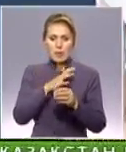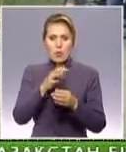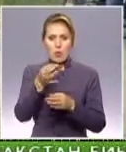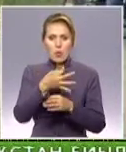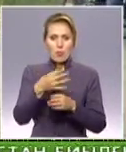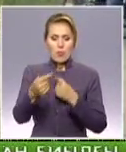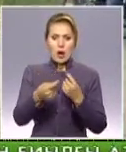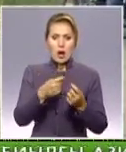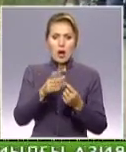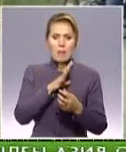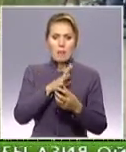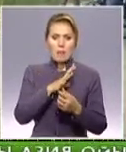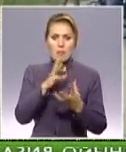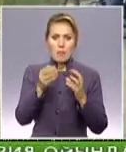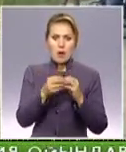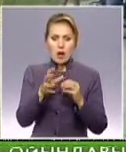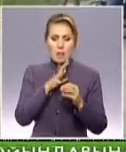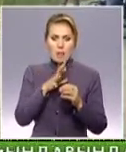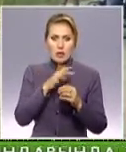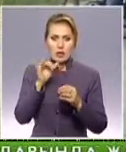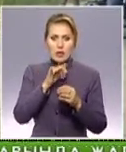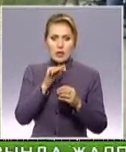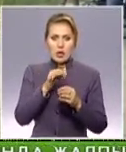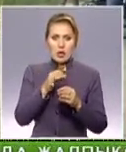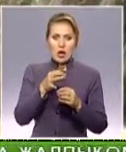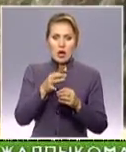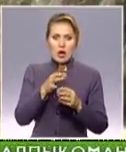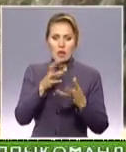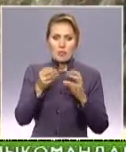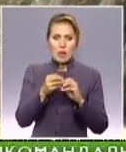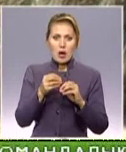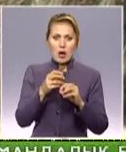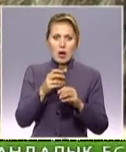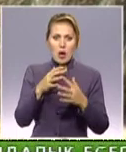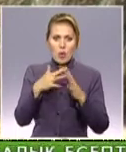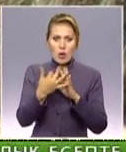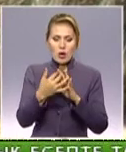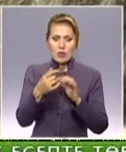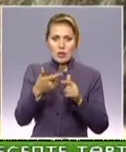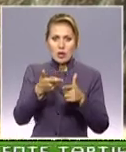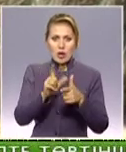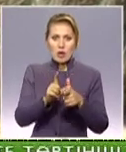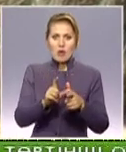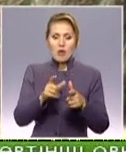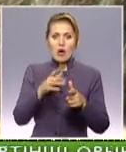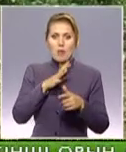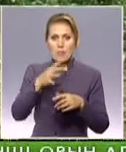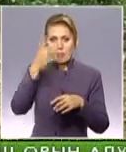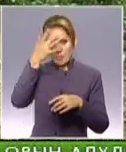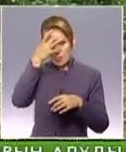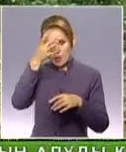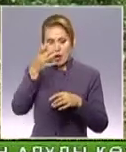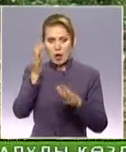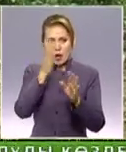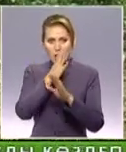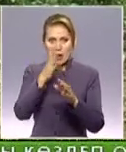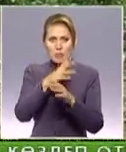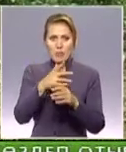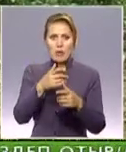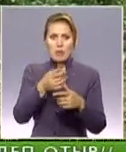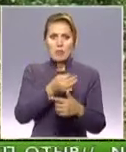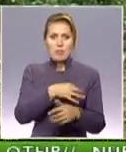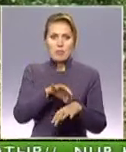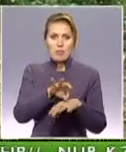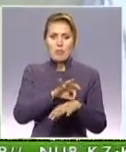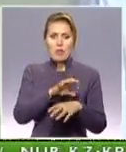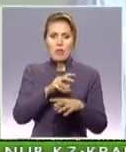Облыс басшылығы болса қушөппен аузын сүртіп қайтарып келген. Шаһарға кірген ауылдың сағышша созылған бас ауруын қалалық экология инспекциясы